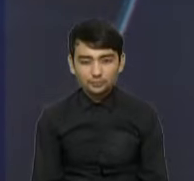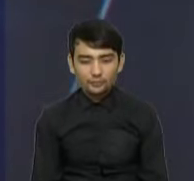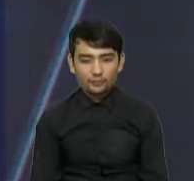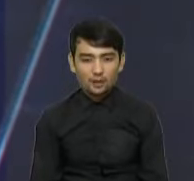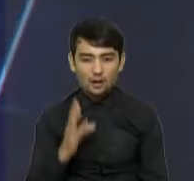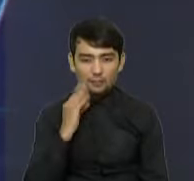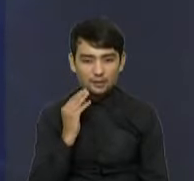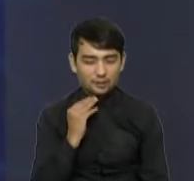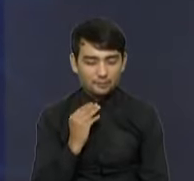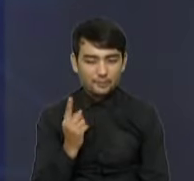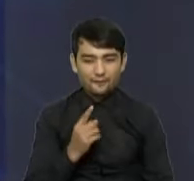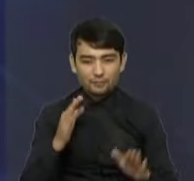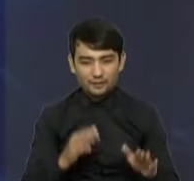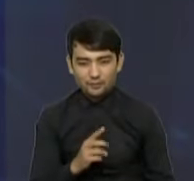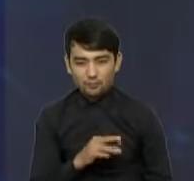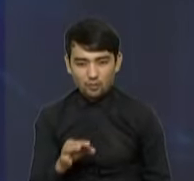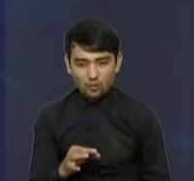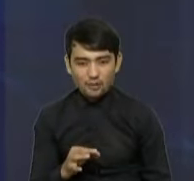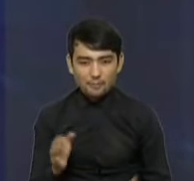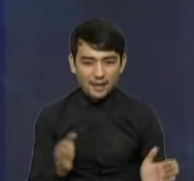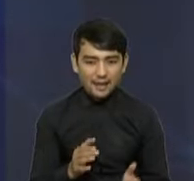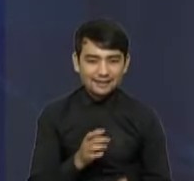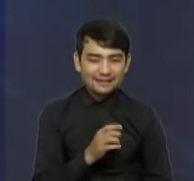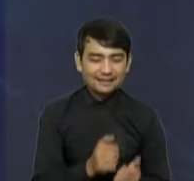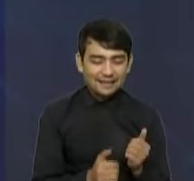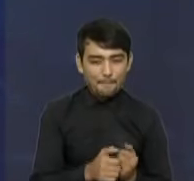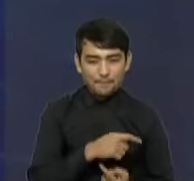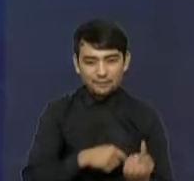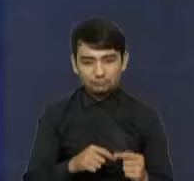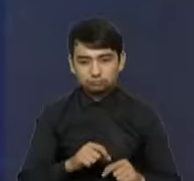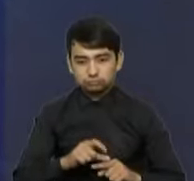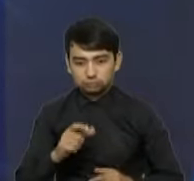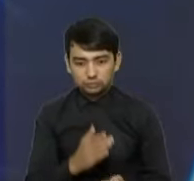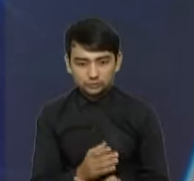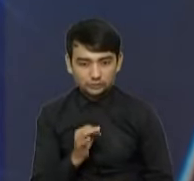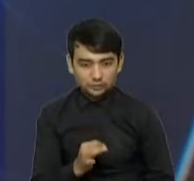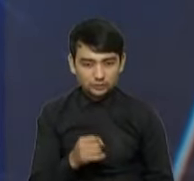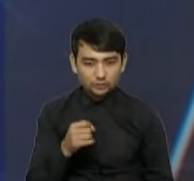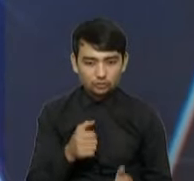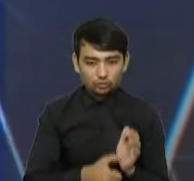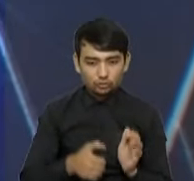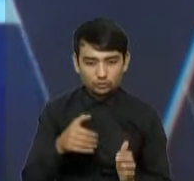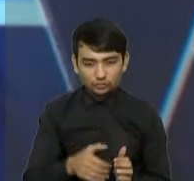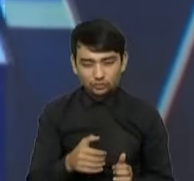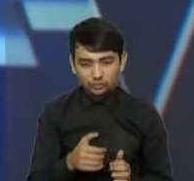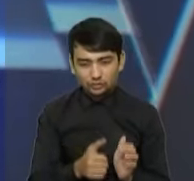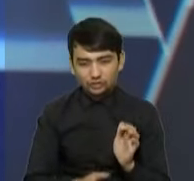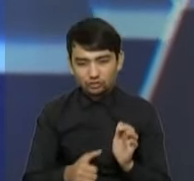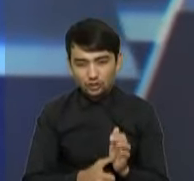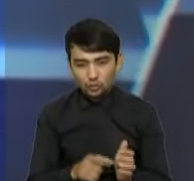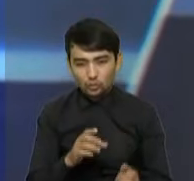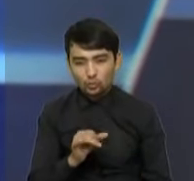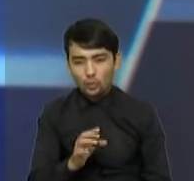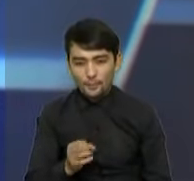Алматы лидирует по развитию малого и среднего бизнеса. Более 360 тысяч субъектов МСБ функционирует в